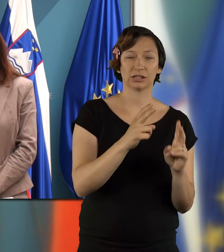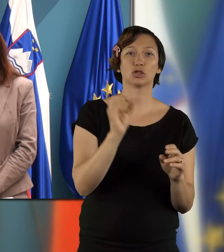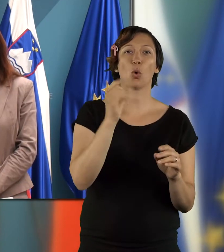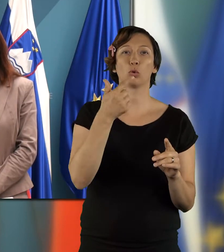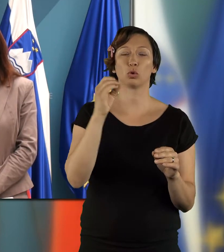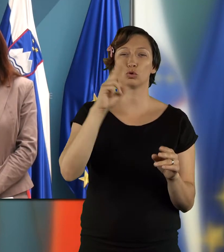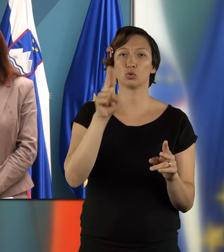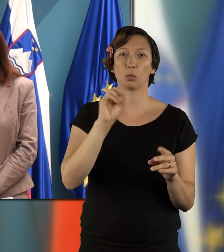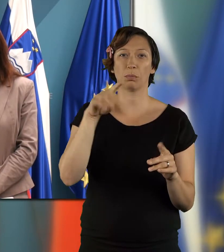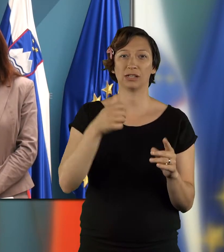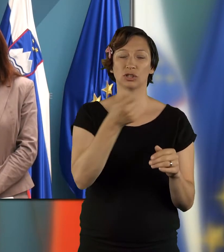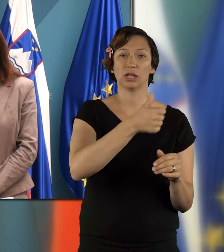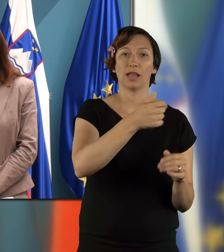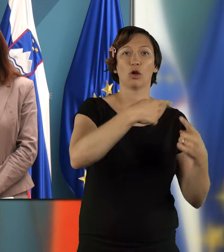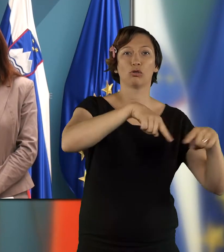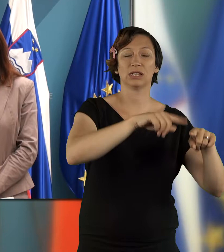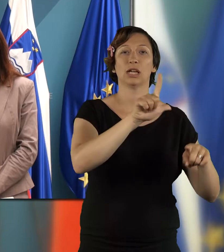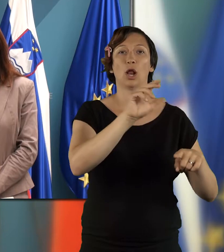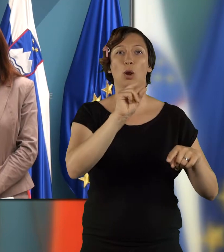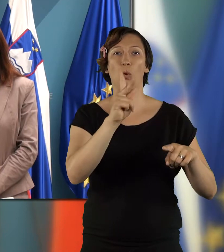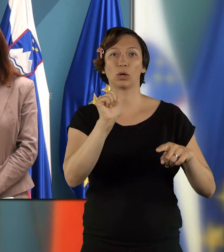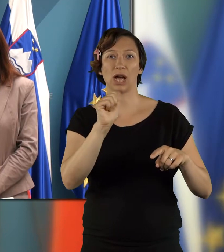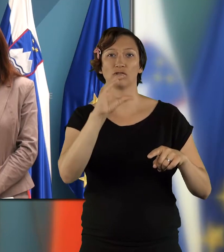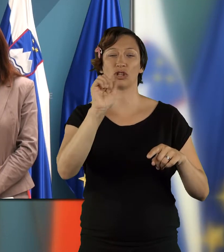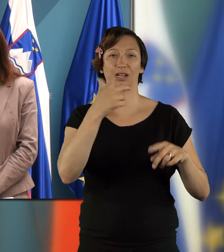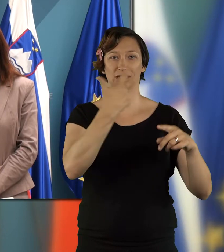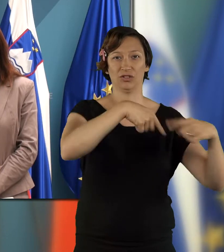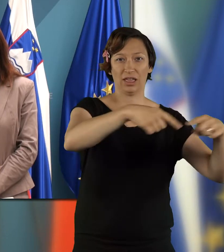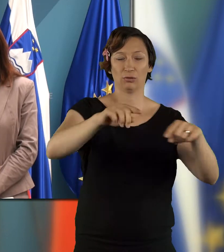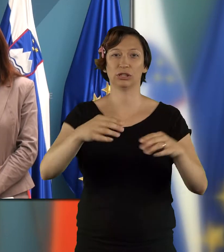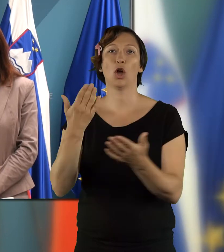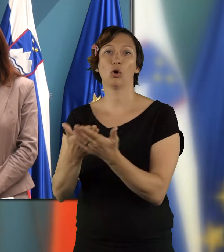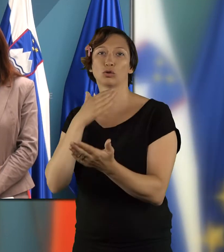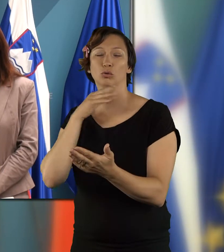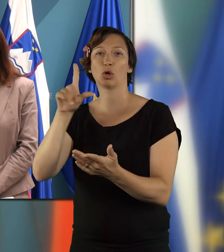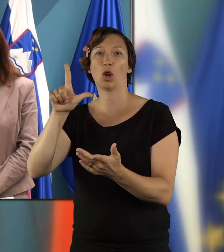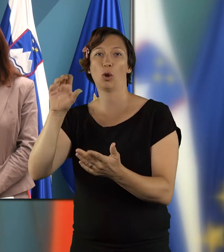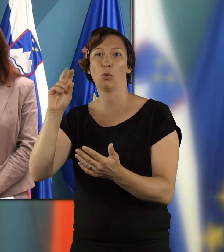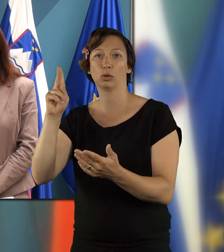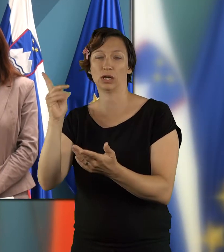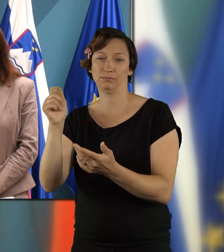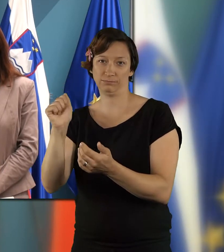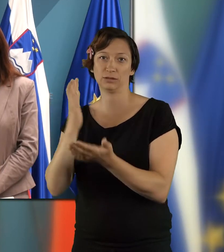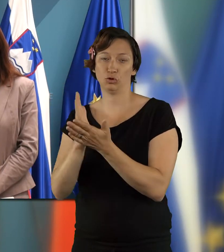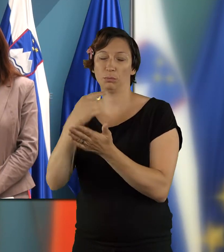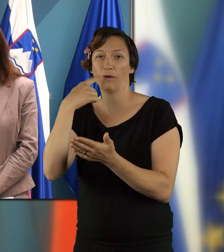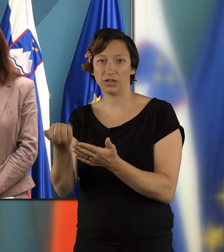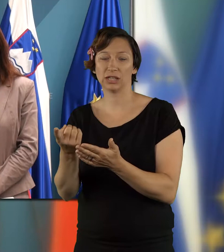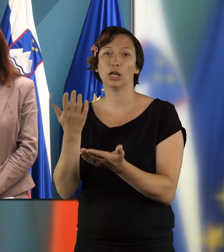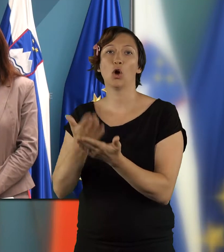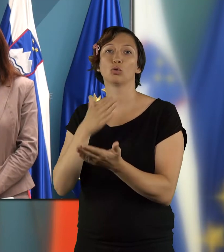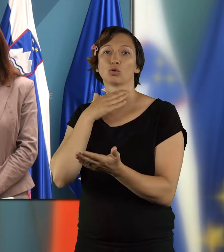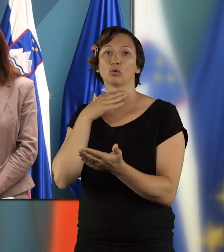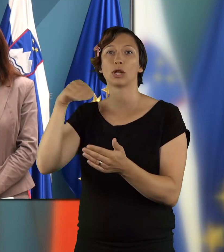Otona Župančiča v enoti Loka in Čardak, potem seveda osnovna šola Loka, ki sem jo že omenjala, in pa